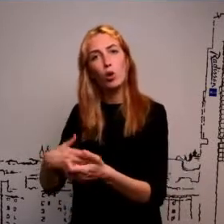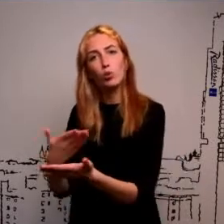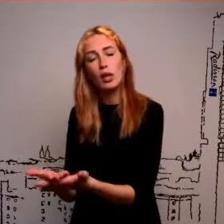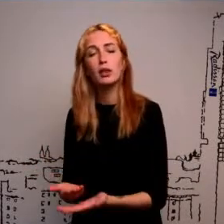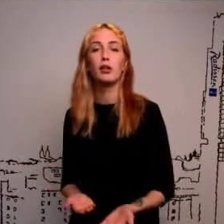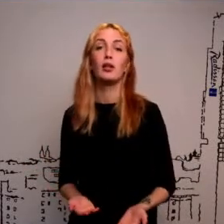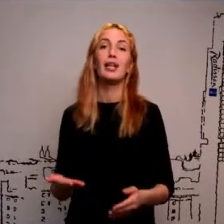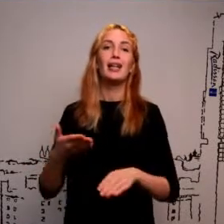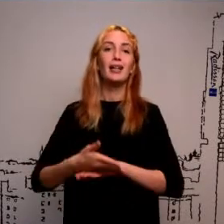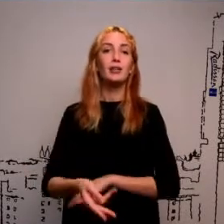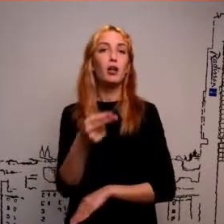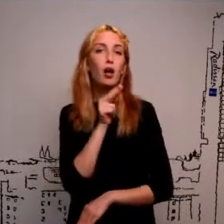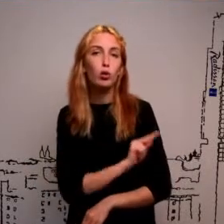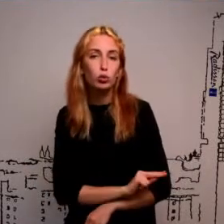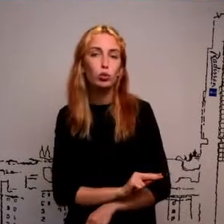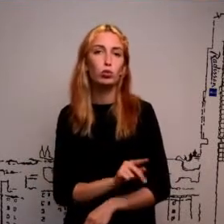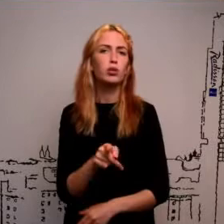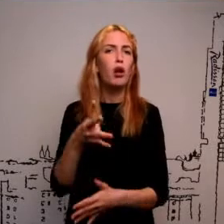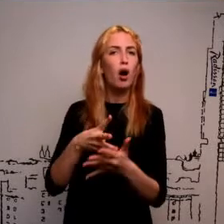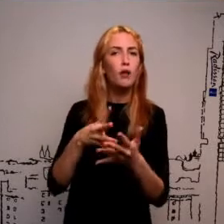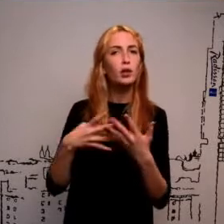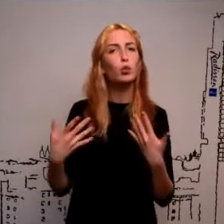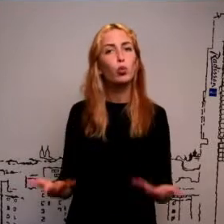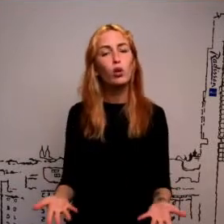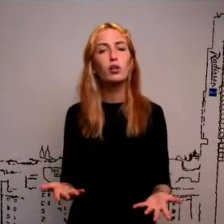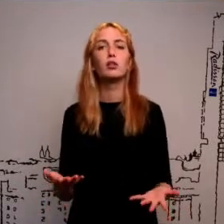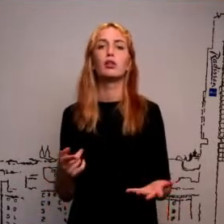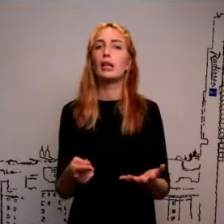lisatasud, kuidas need arvestatakse, kuidas need kujunevad.